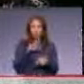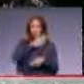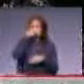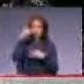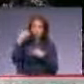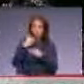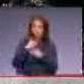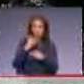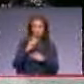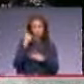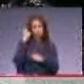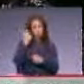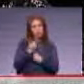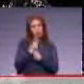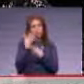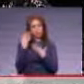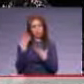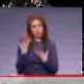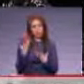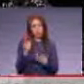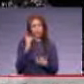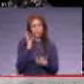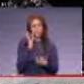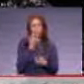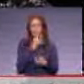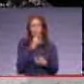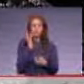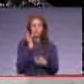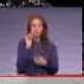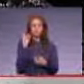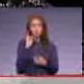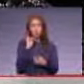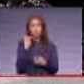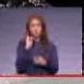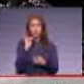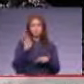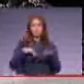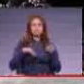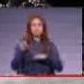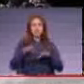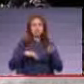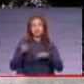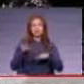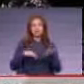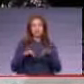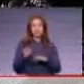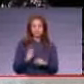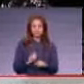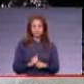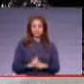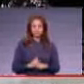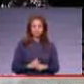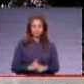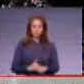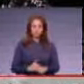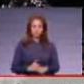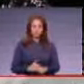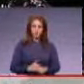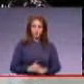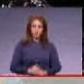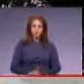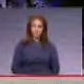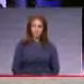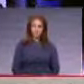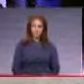انا كذا مره اسال في حاجات او اتدخل واسال واقول له ده كان مين، ما يقولش. لا، ما